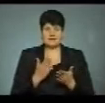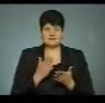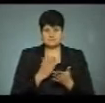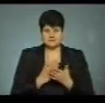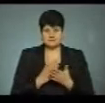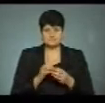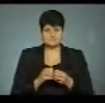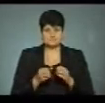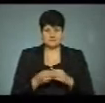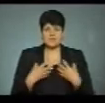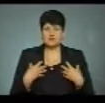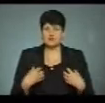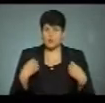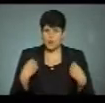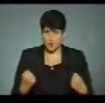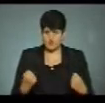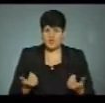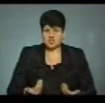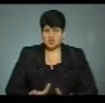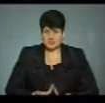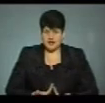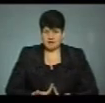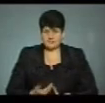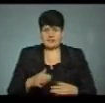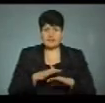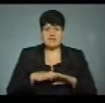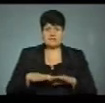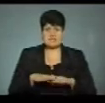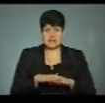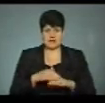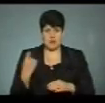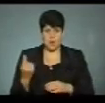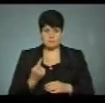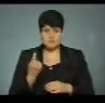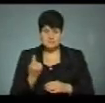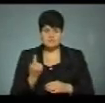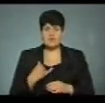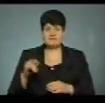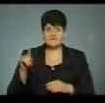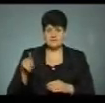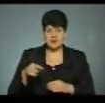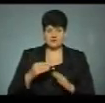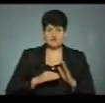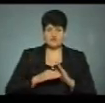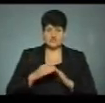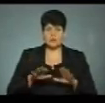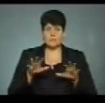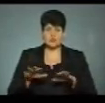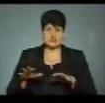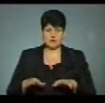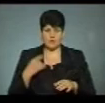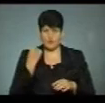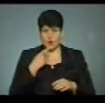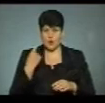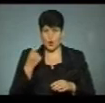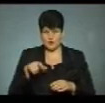загрозу здоров'я і життя населення області. Та вимагаємо від вищих посадових осіб